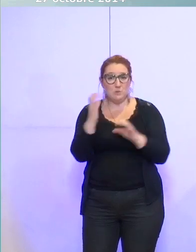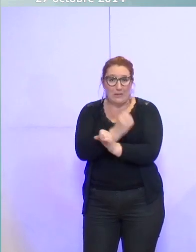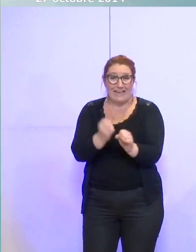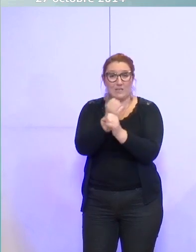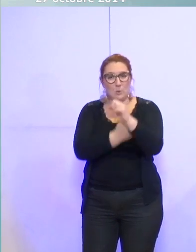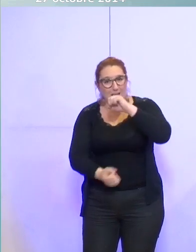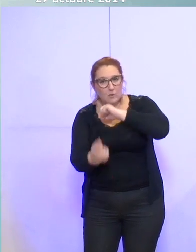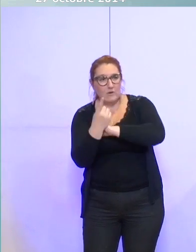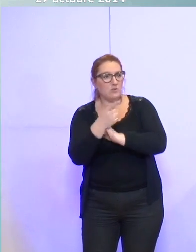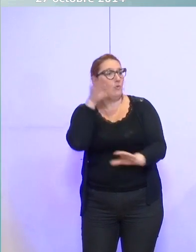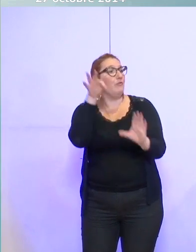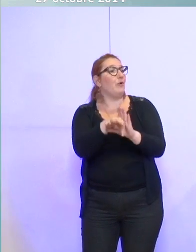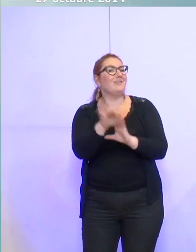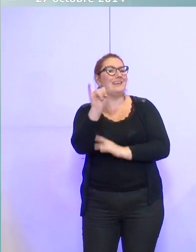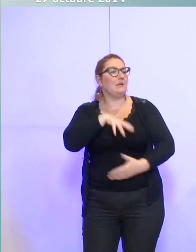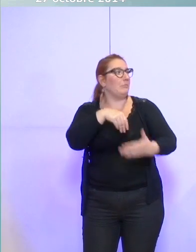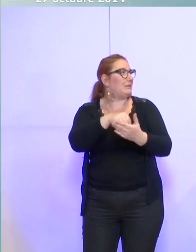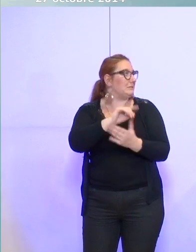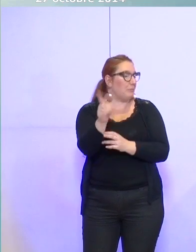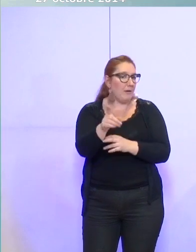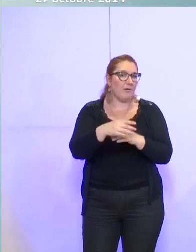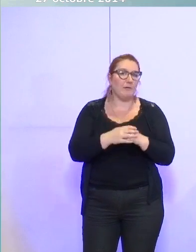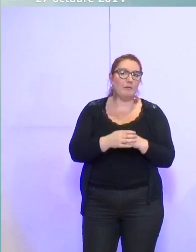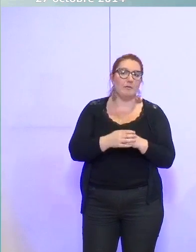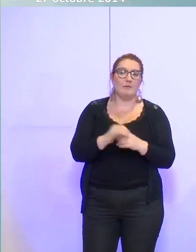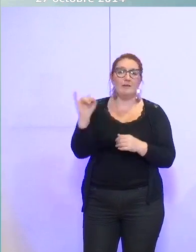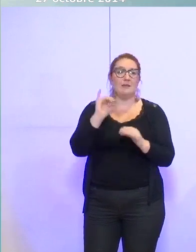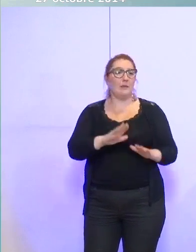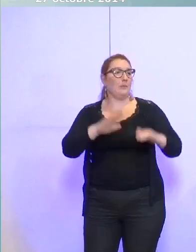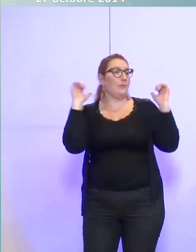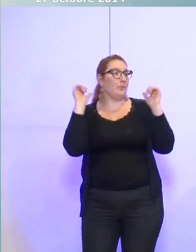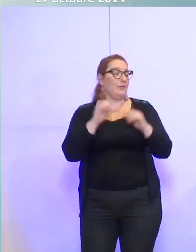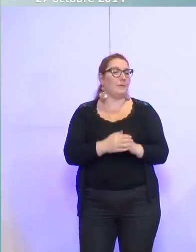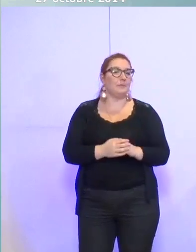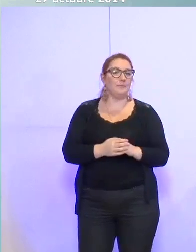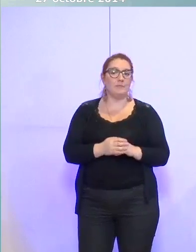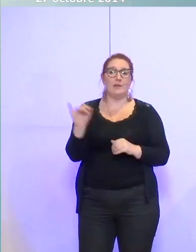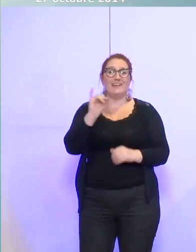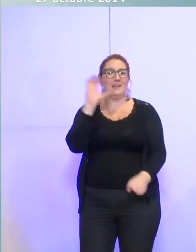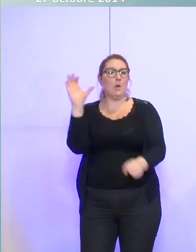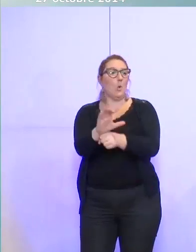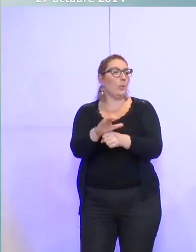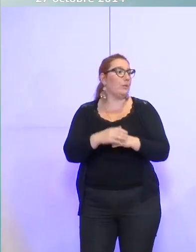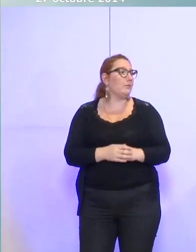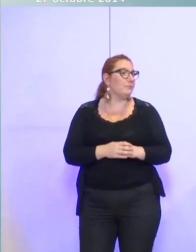voix. Qui ne prend pas part au vote ? Qui s'abstient ? Qui est contre ?